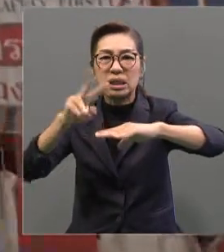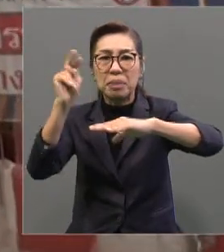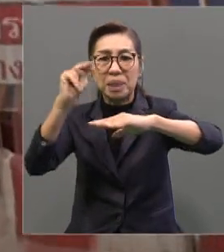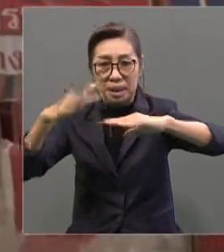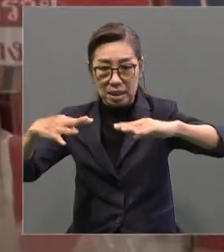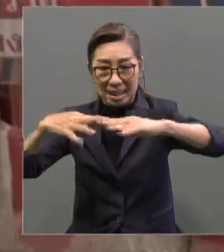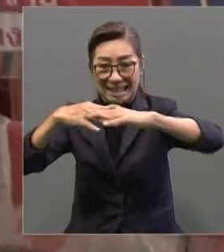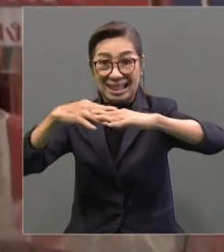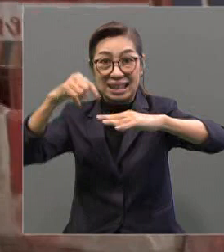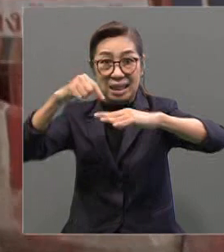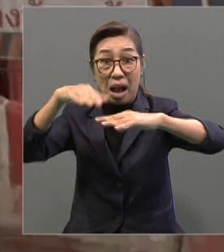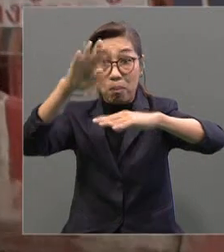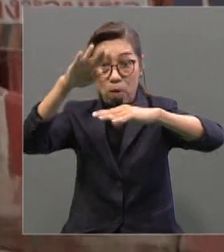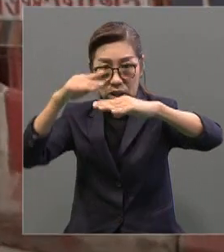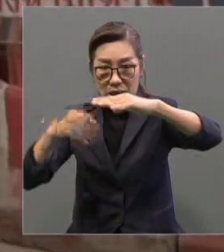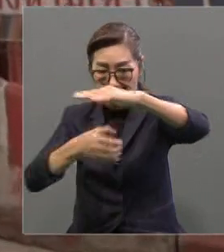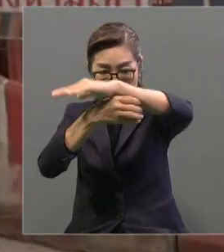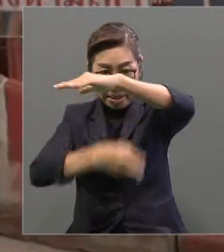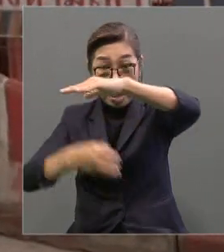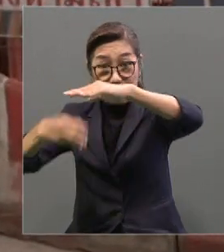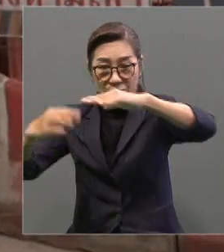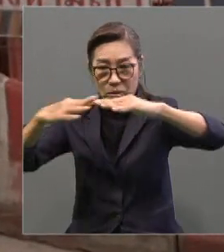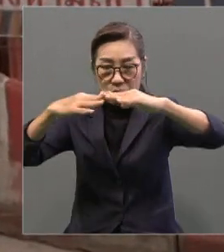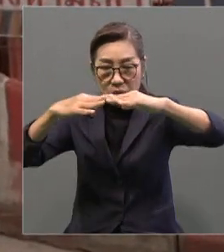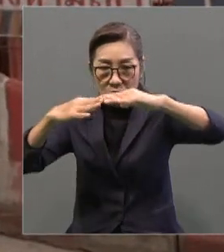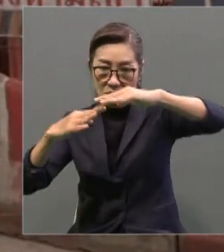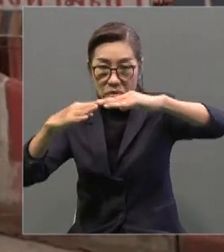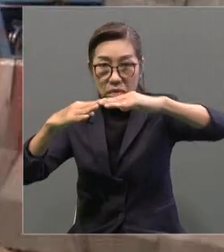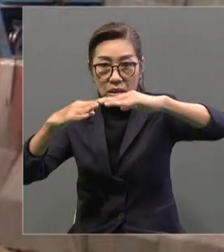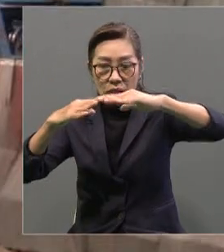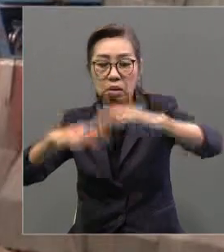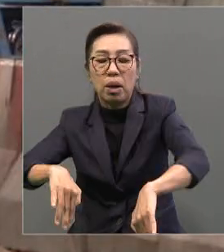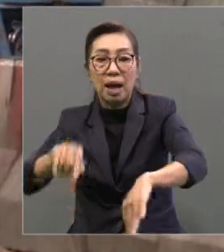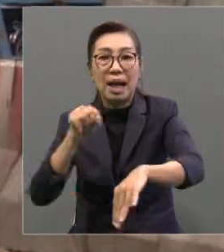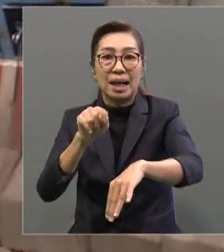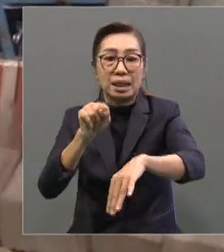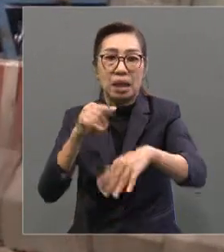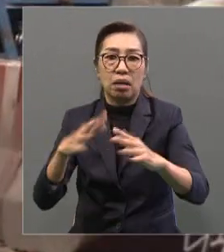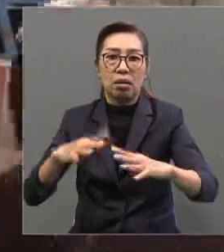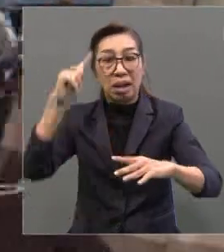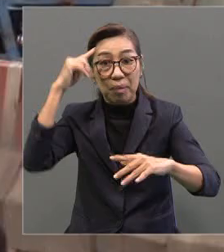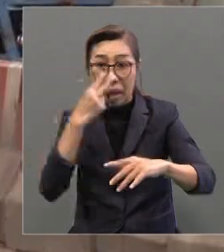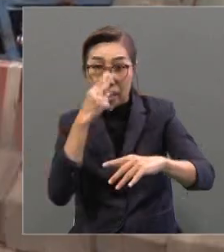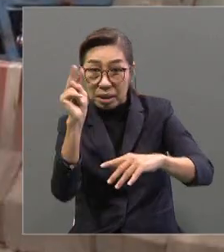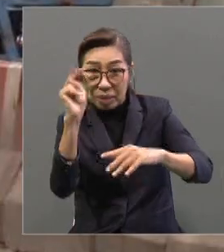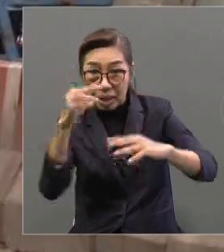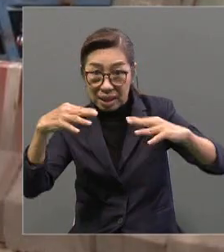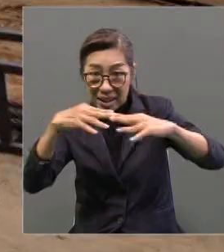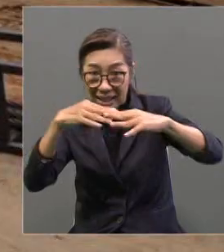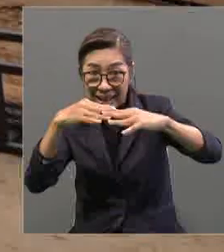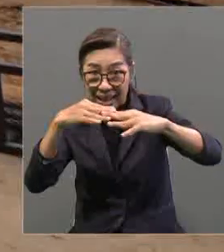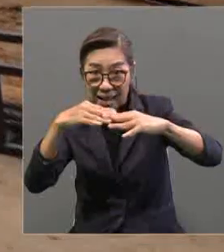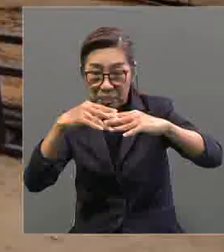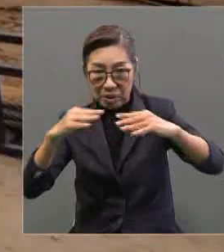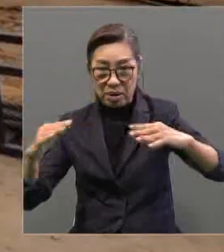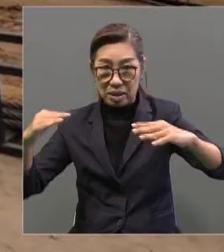งินนั่นเองที่อยู่ด้านบนสุดเนี่ยละมันเกิดความไม่สมดุลแล้วมันก็เกิดการถล่มลงมาพอมันไม่สมดุลแล้วอะค่ะท ี นี้ก็เลยทำ